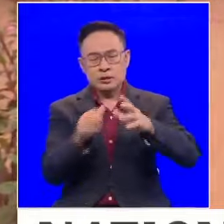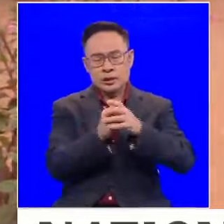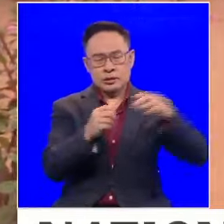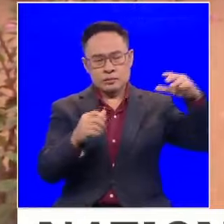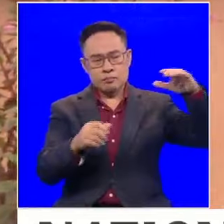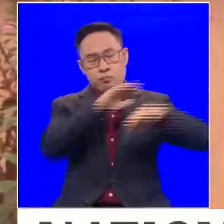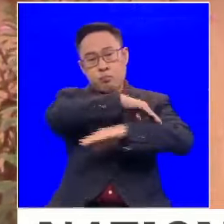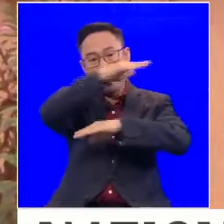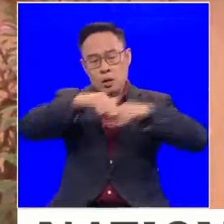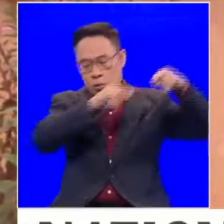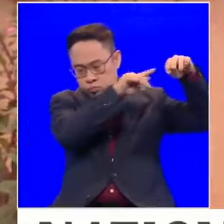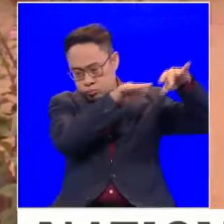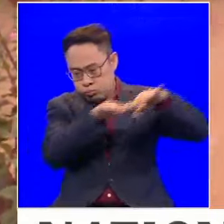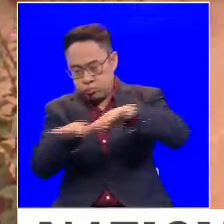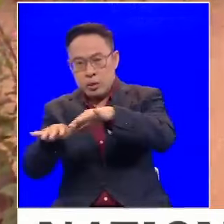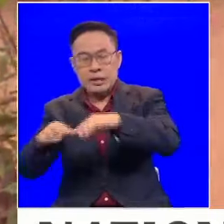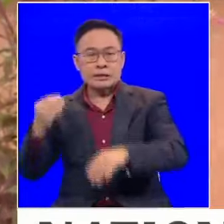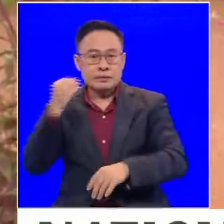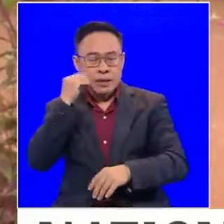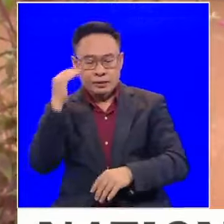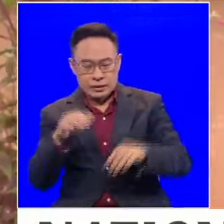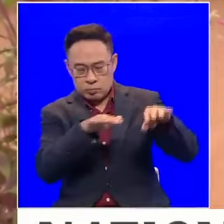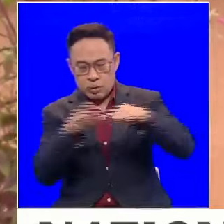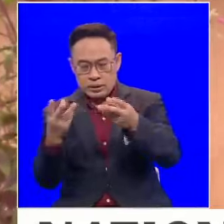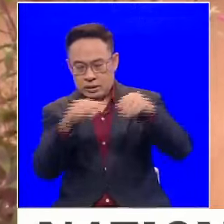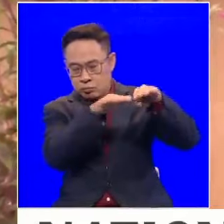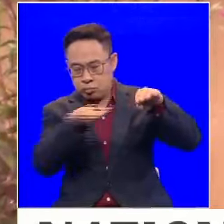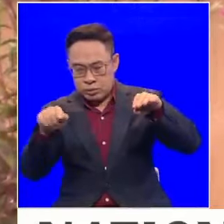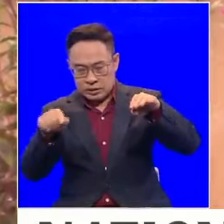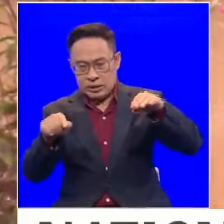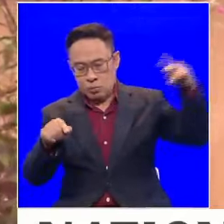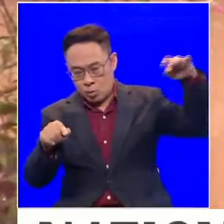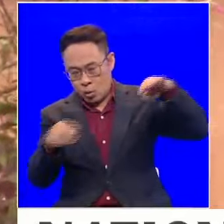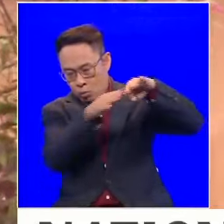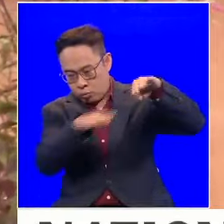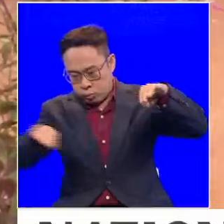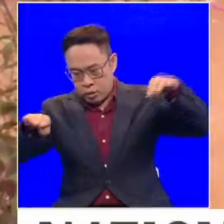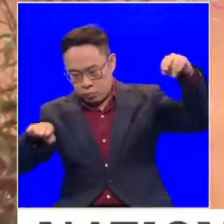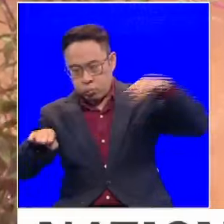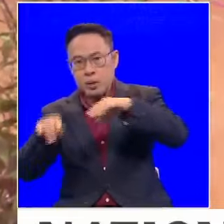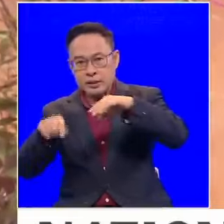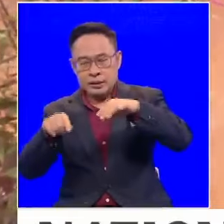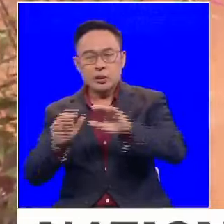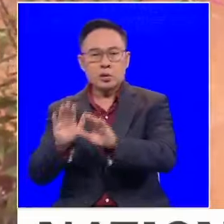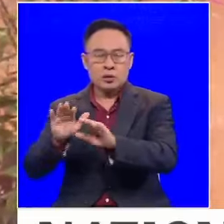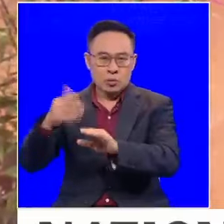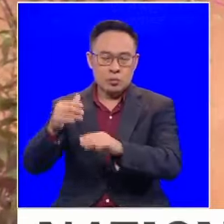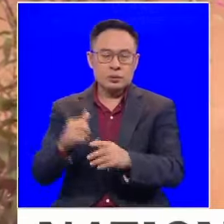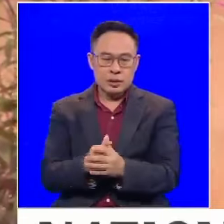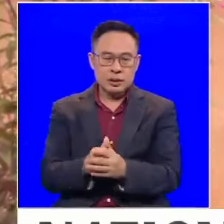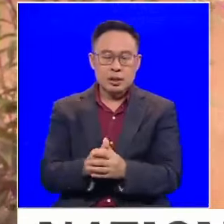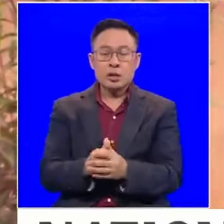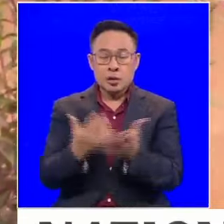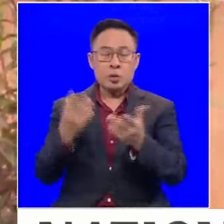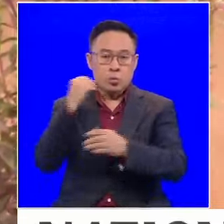จะต้องเร่งระดมพวกอาหารน้ำดื่มต่างๆเดี๋ยวตอนบ่ายนะคะทางผู้ใหญ่บ้านบอกว่าจะไปช่วยเหลือแล้วก็ดูเส้นทางของประชาชนที่อยู่บ